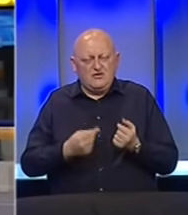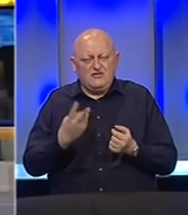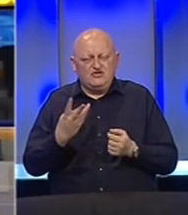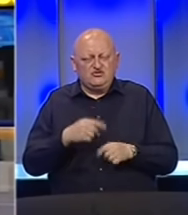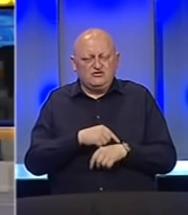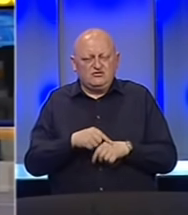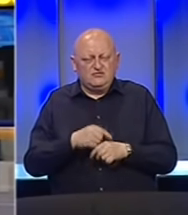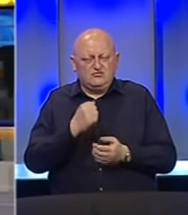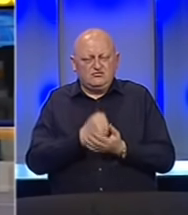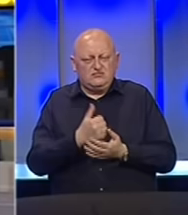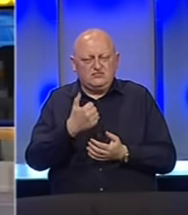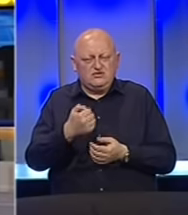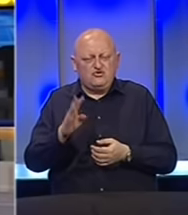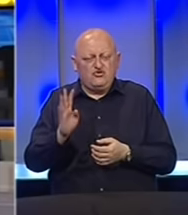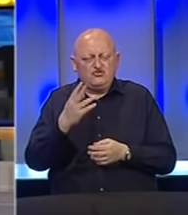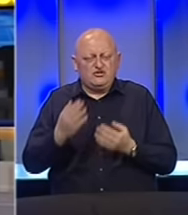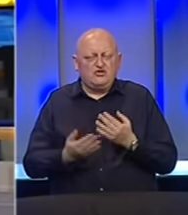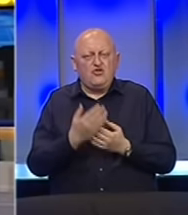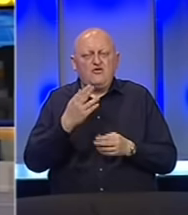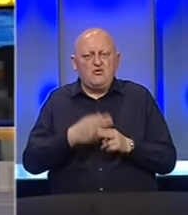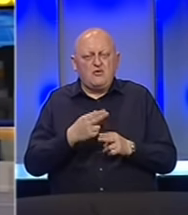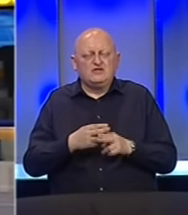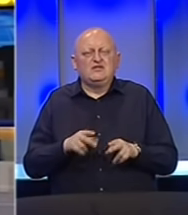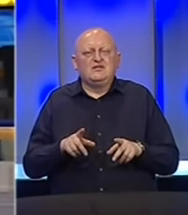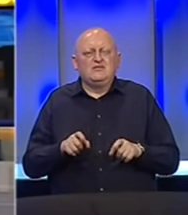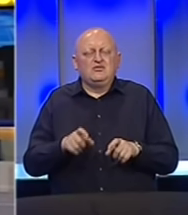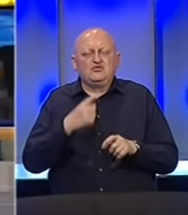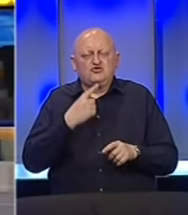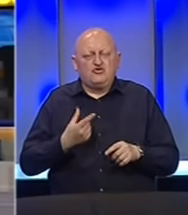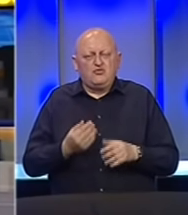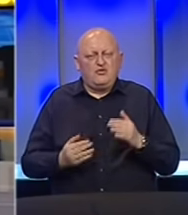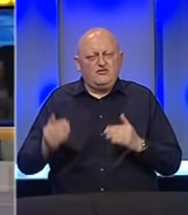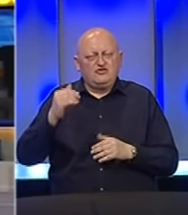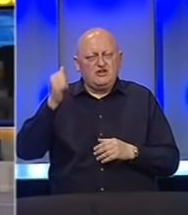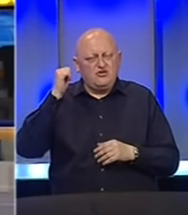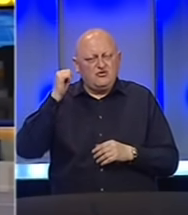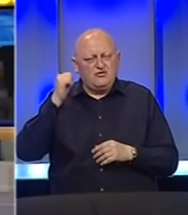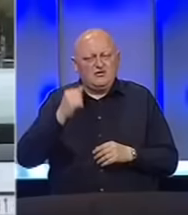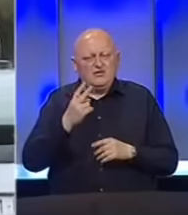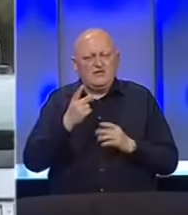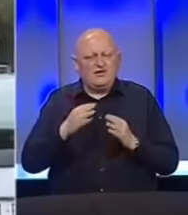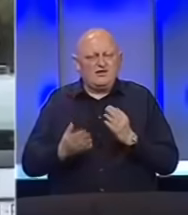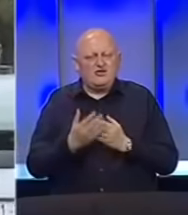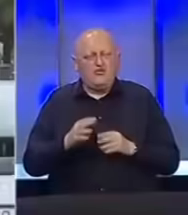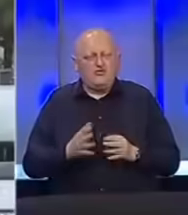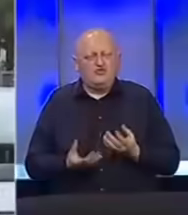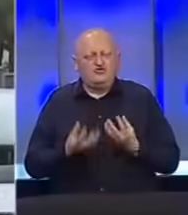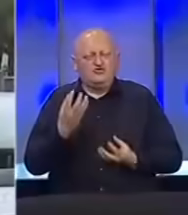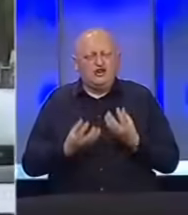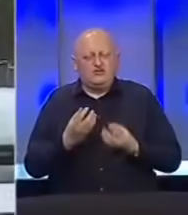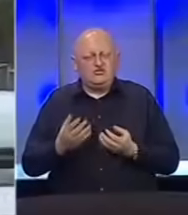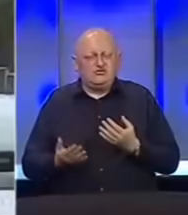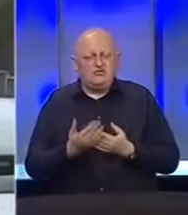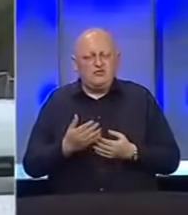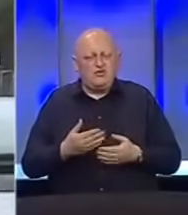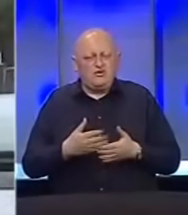24 časa potvrđeno je 114 novih zaraženih koronavirusom, što je duplo više nego juče. Vranje je novo žarište koronavirusa, pa je